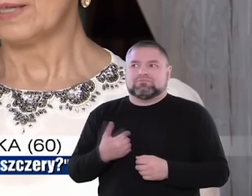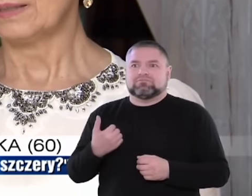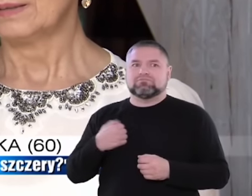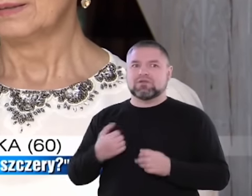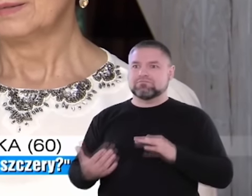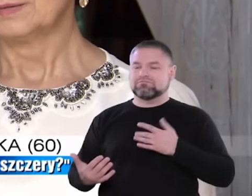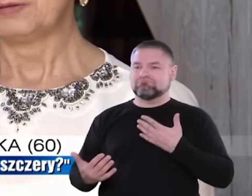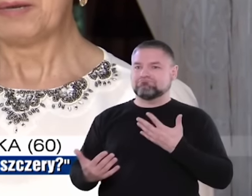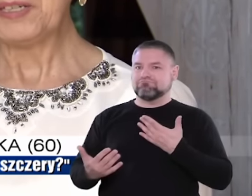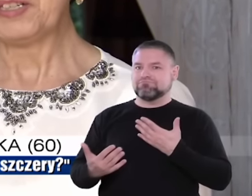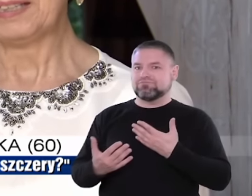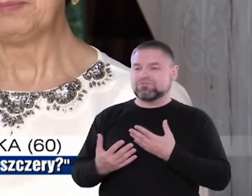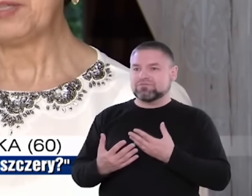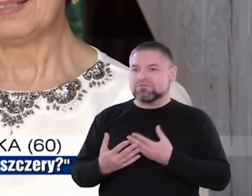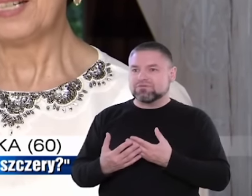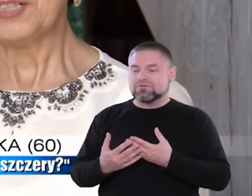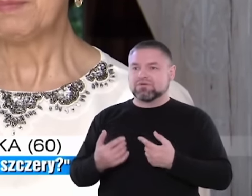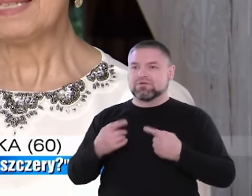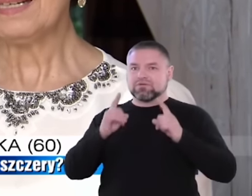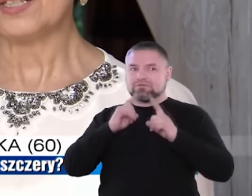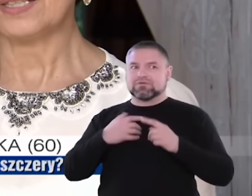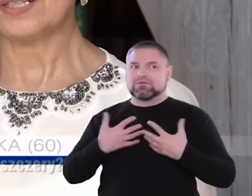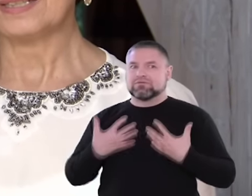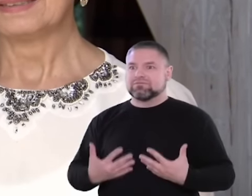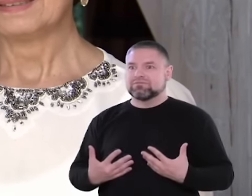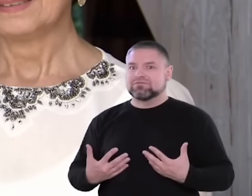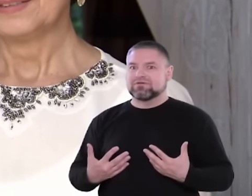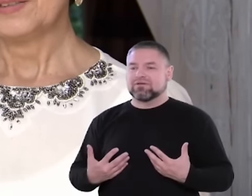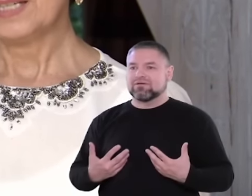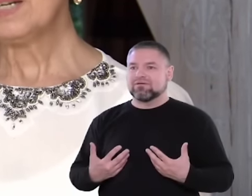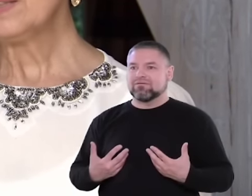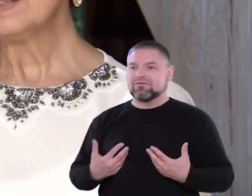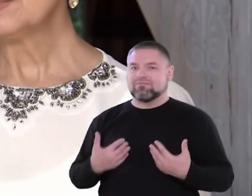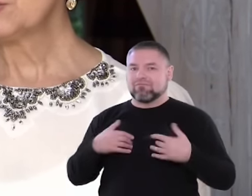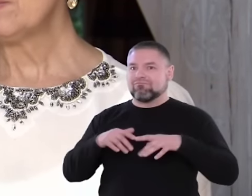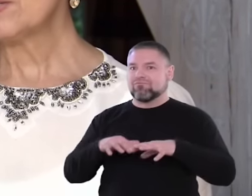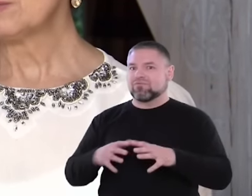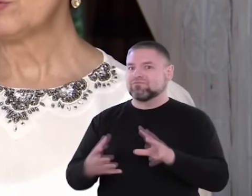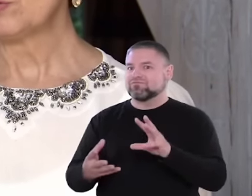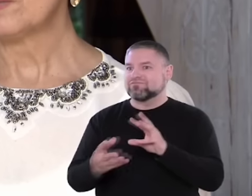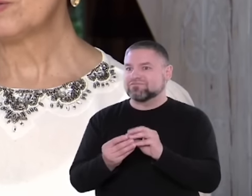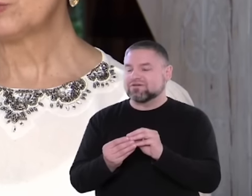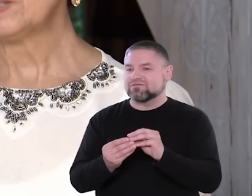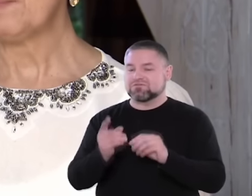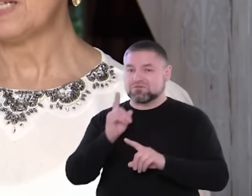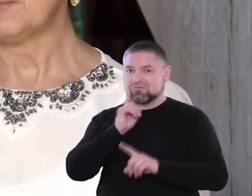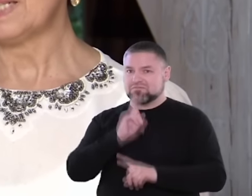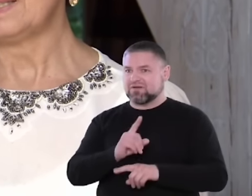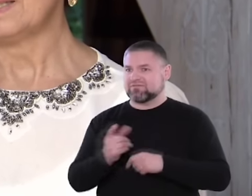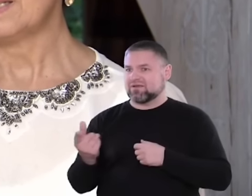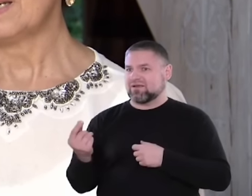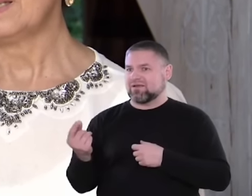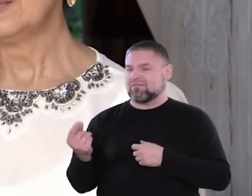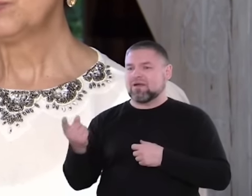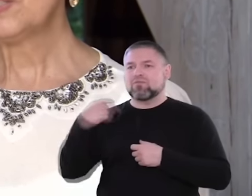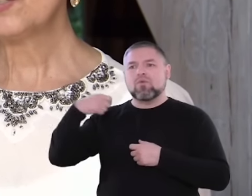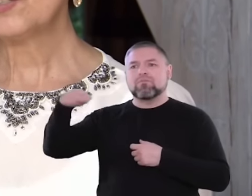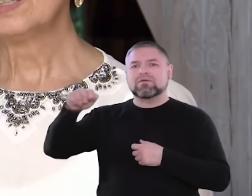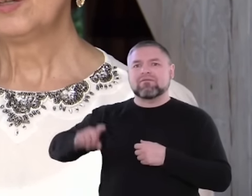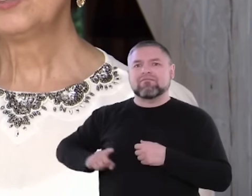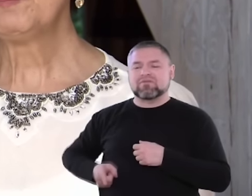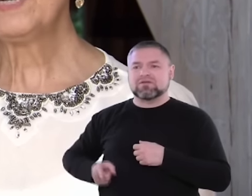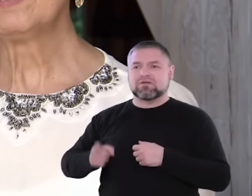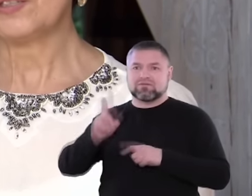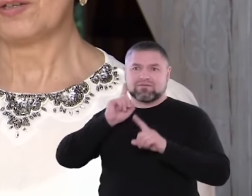bardziej się do niego przywiązuje. Łapie się na tym, że zaczyna mi zależeć. Ciekawe, czy poważnie mówił o związku tej pary prezydenckiej.